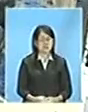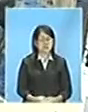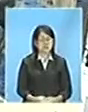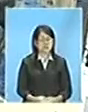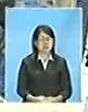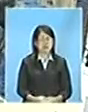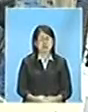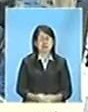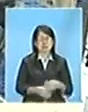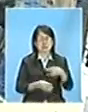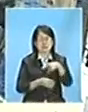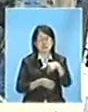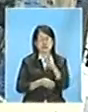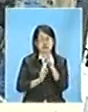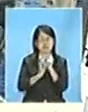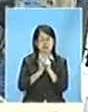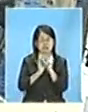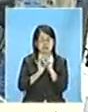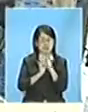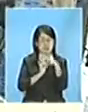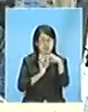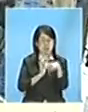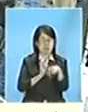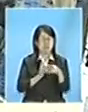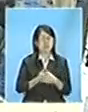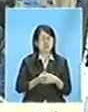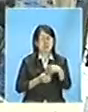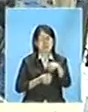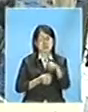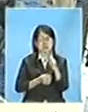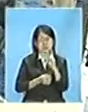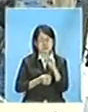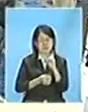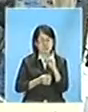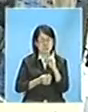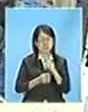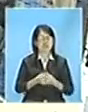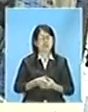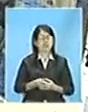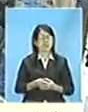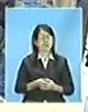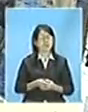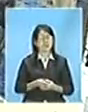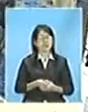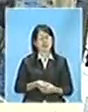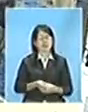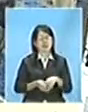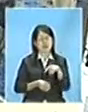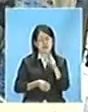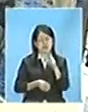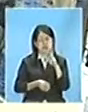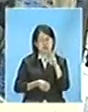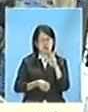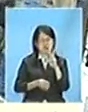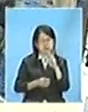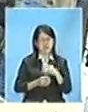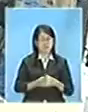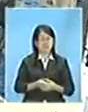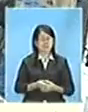นายปรเทพสุจริตกุลนายประดิษฐ์ตันวัฒนพงศ์นายประวัติทองสมบู